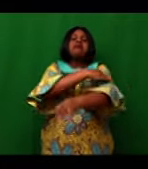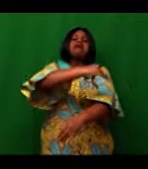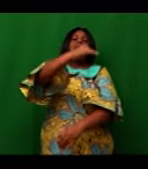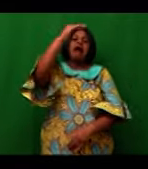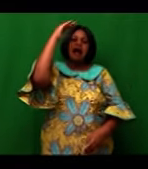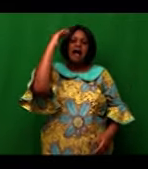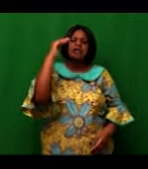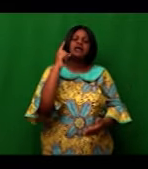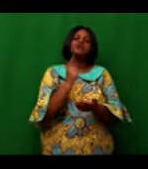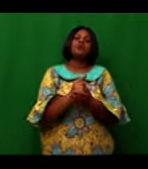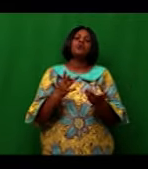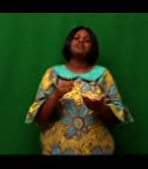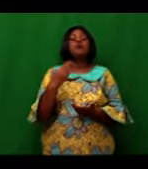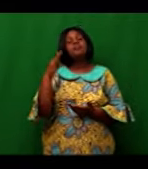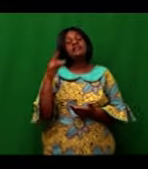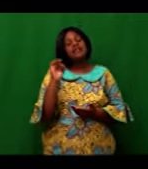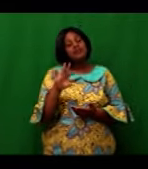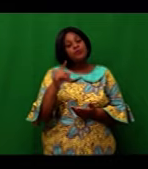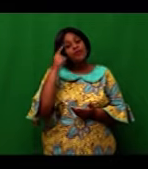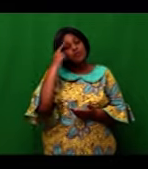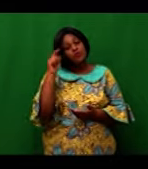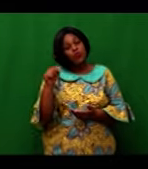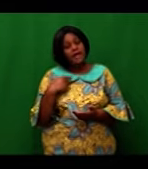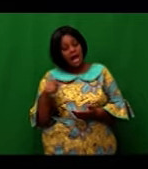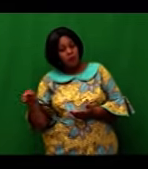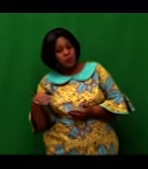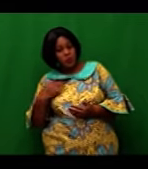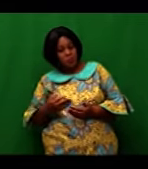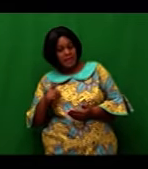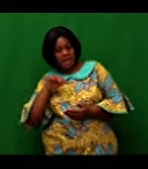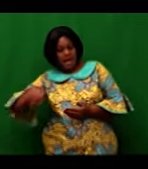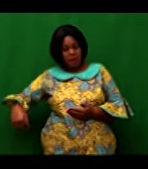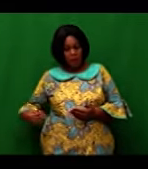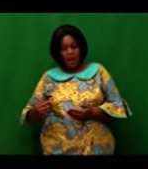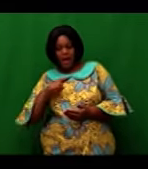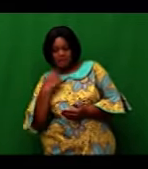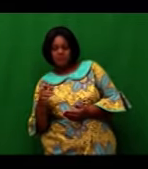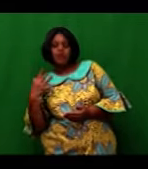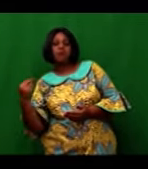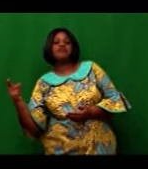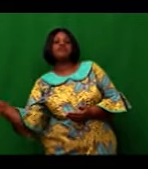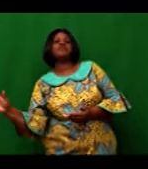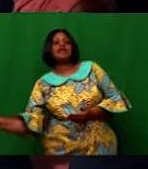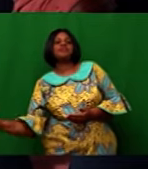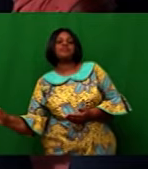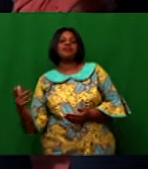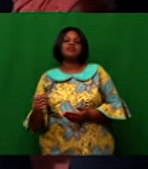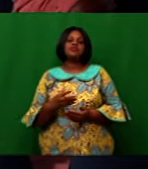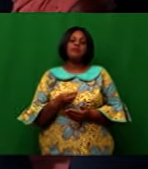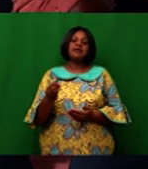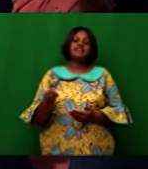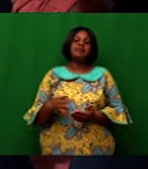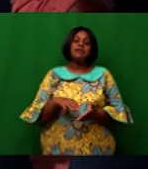saka rinozivikanwa rinenge rakanaka naiyo pfuma iyoyo vana ivo vanete vaine mabirth certificate ari kutaura zita rababa ava